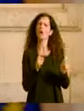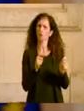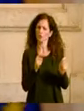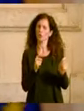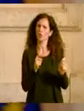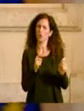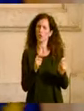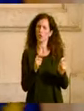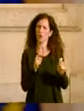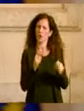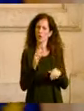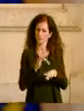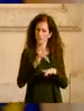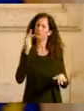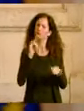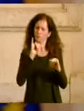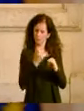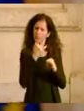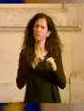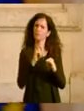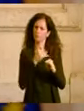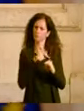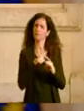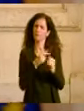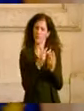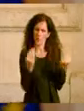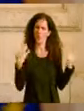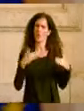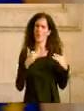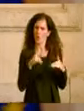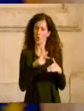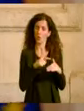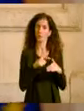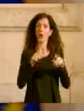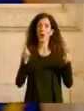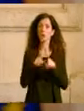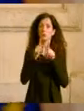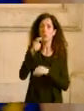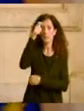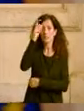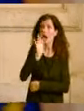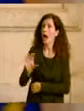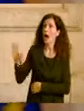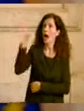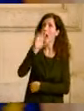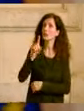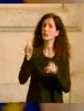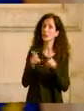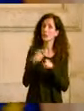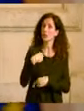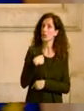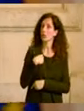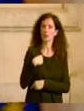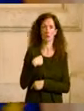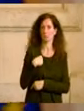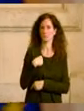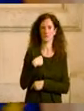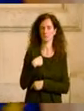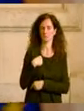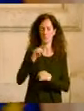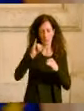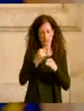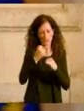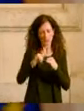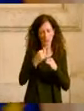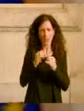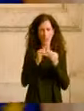mi risulta che in altri paesi abbiano fatto un lavoro del genere, così articolato, abbiano un sistema così